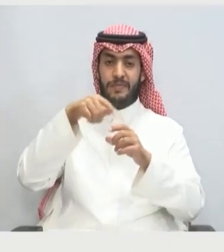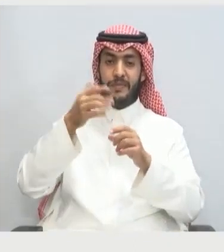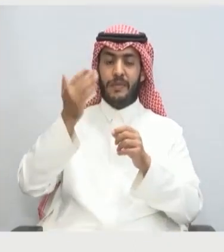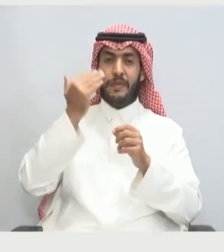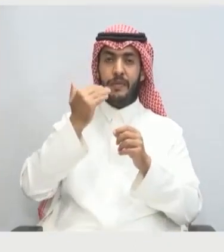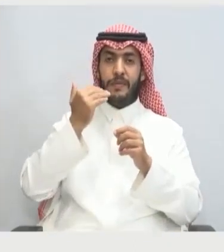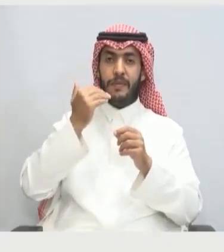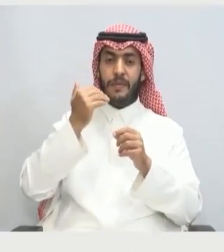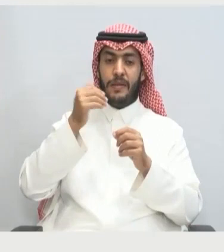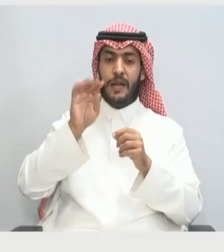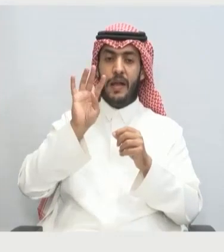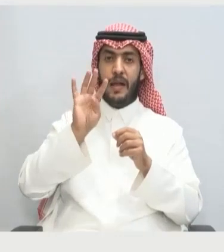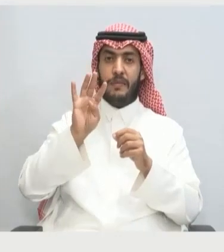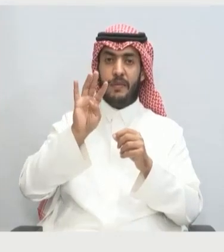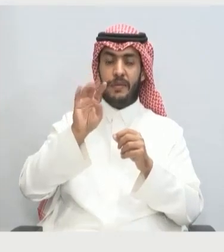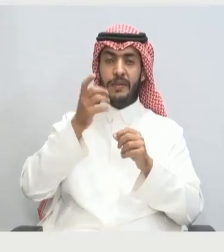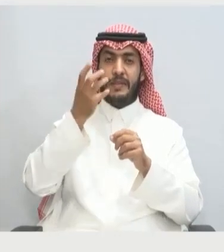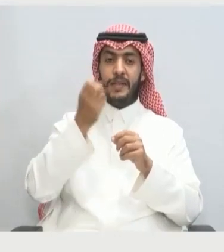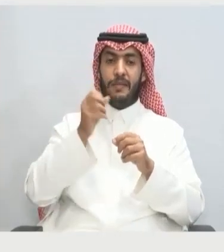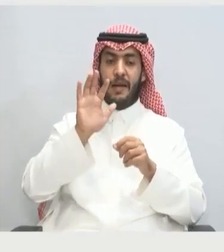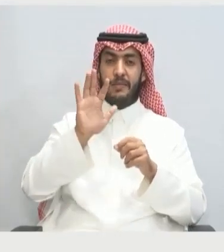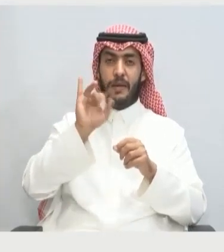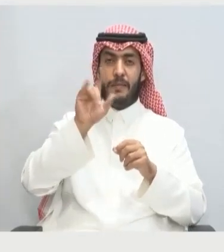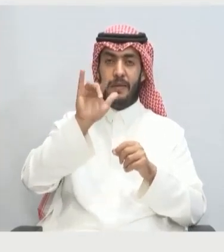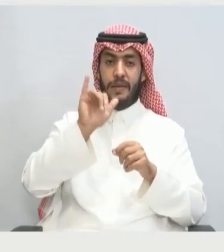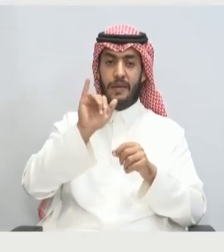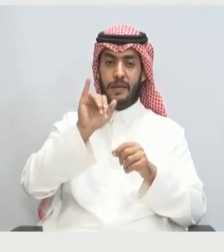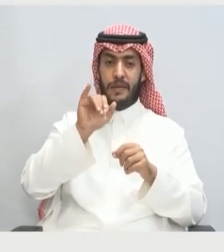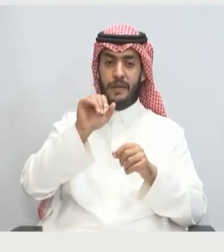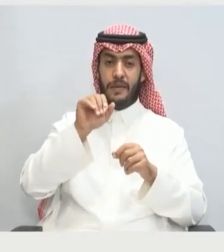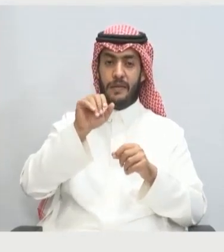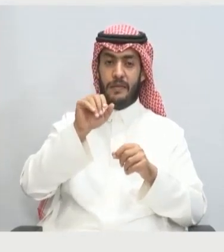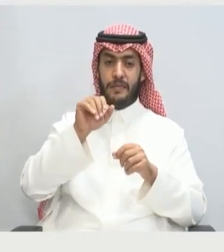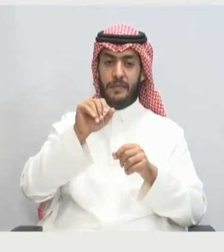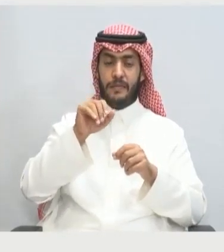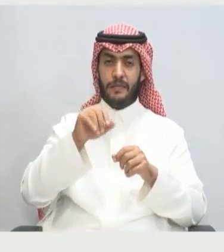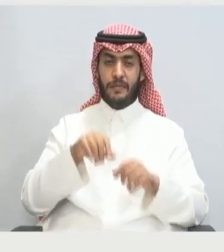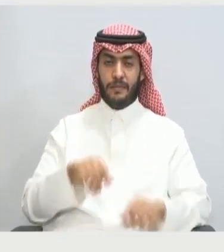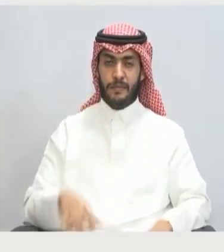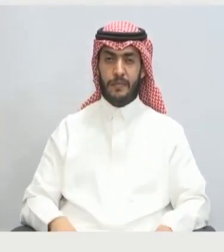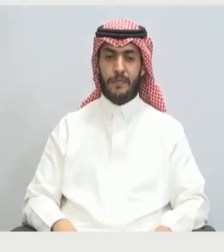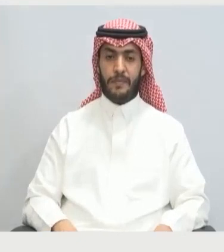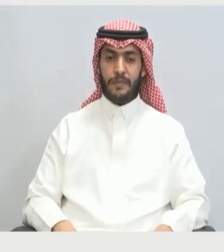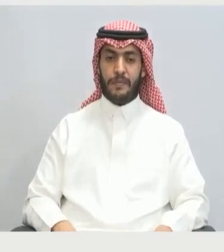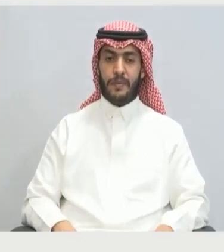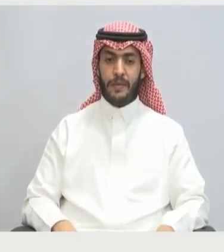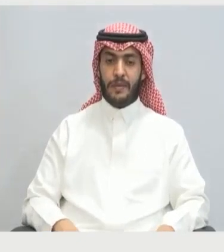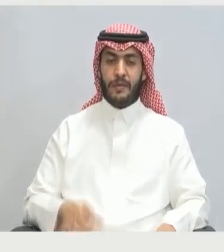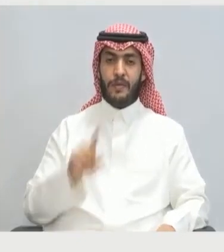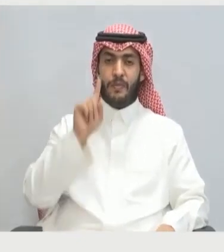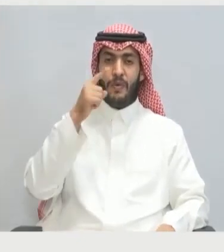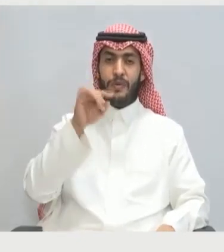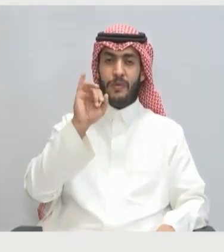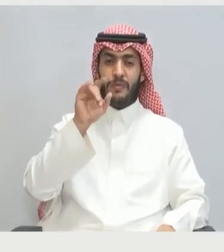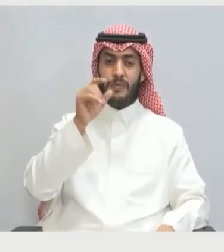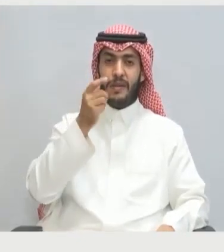ثم الانبوب الرابع نسحب 5 ملي من ال س ال تركيزه 1 ص